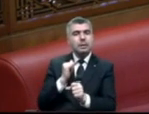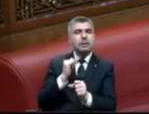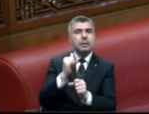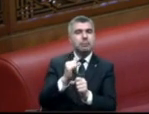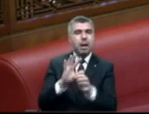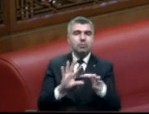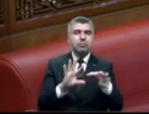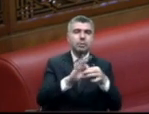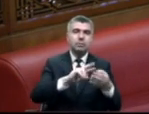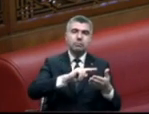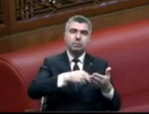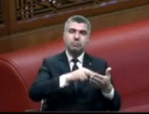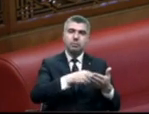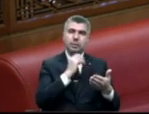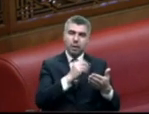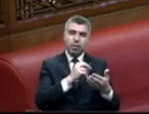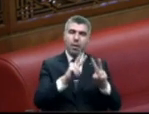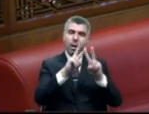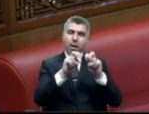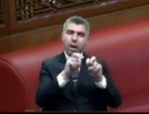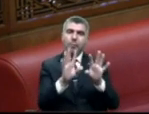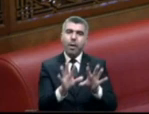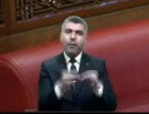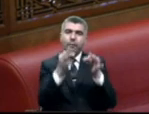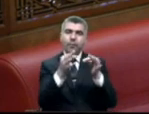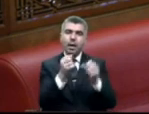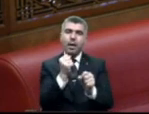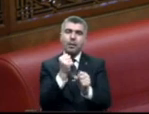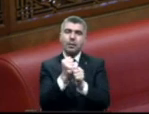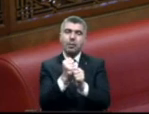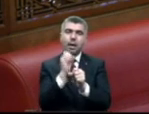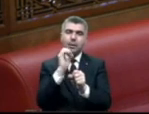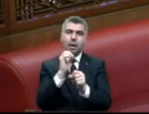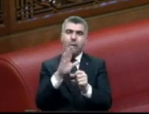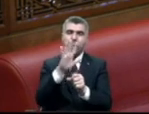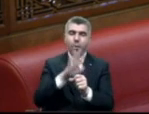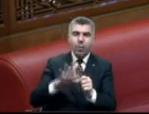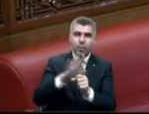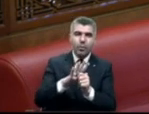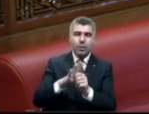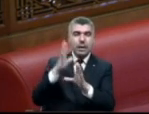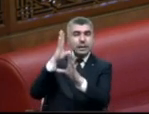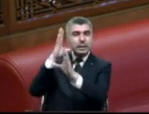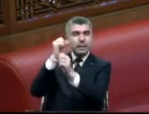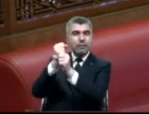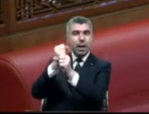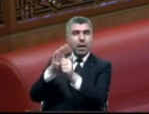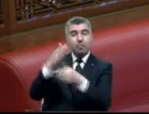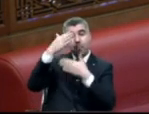مع عدد من الفاعلين وكذا استكشاف فرص العمل لفائدة الكفاءات المغربية. وتبقى شبكات السفارات المغربية طبعا